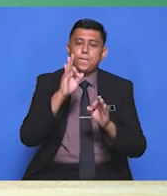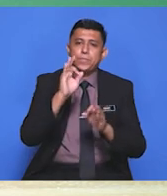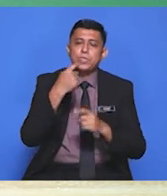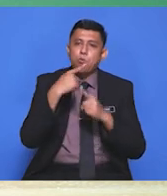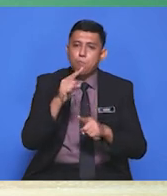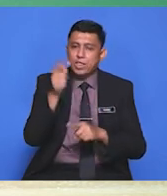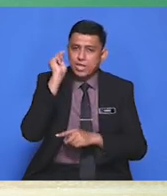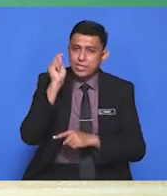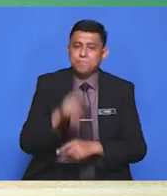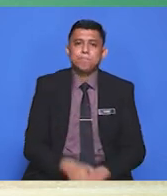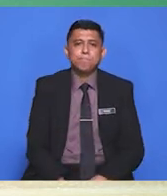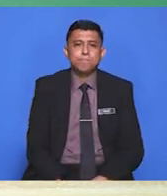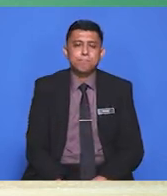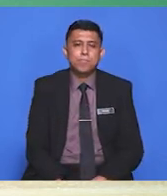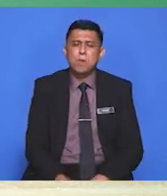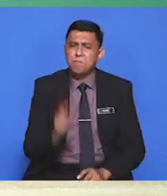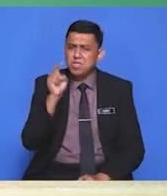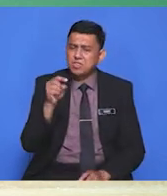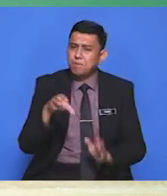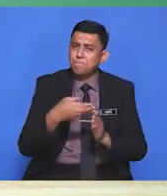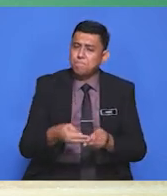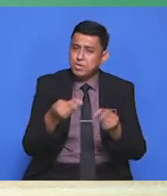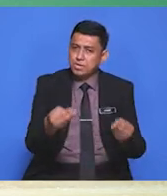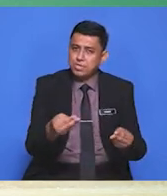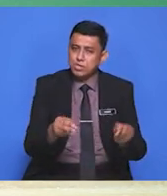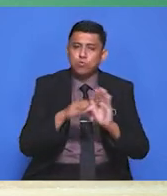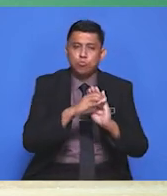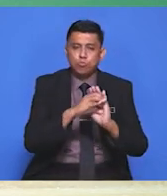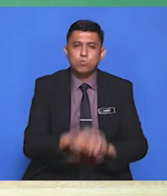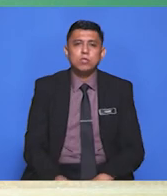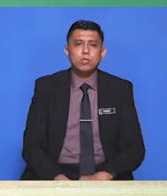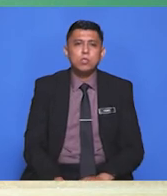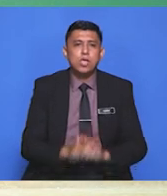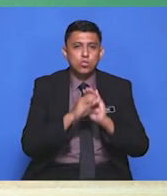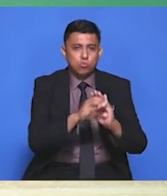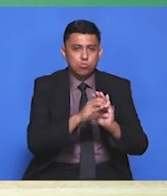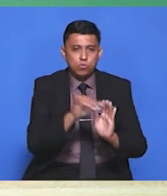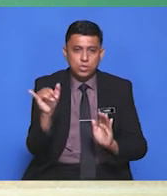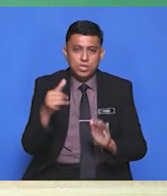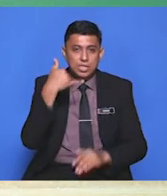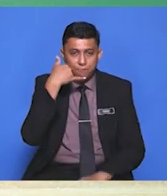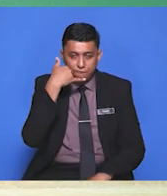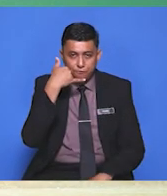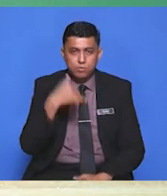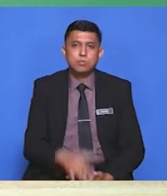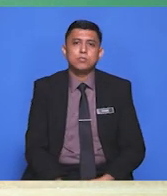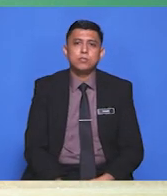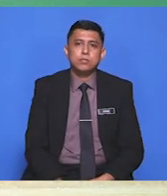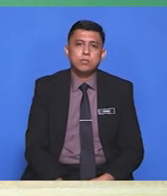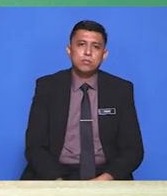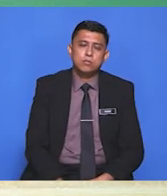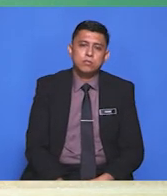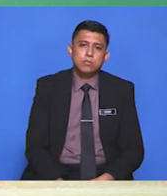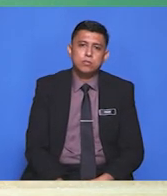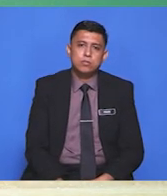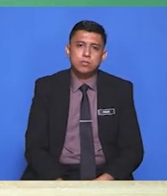maka pelajar mesti beri contoh. Ini contohnya. Contohnya, syarikat telekomunikasi. Di